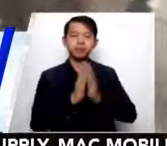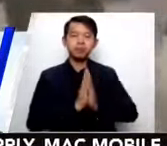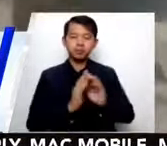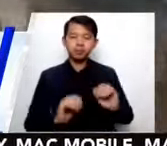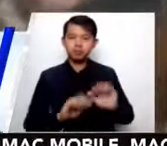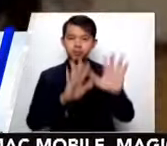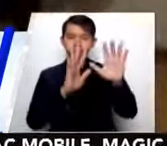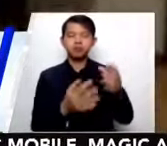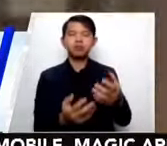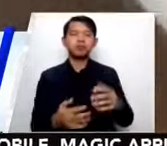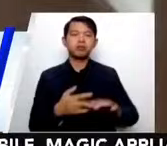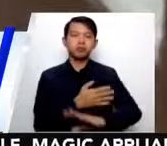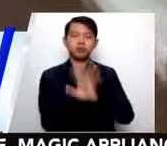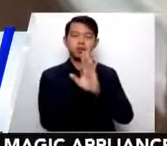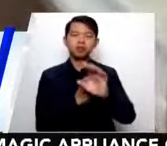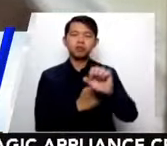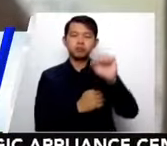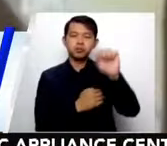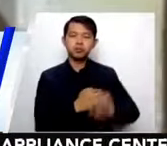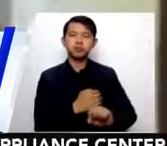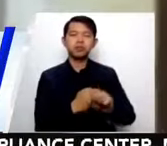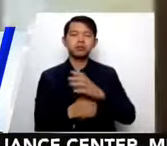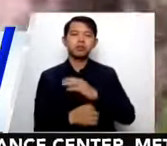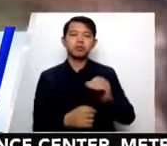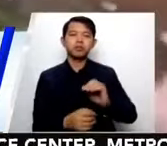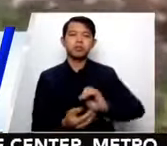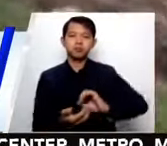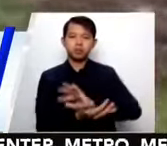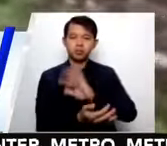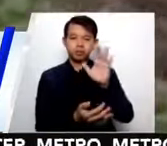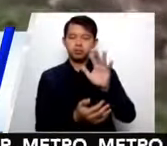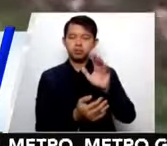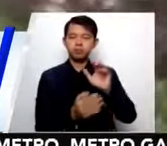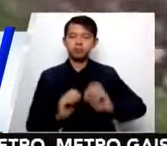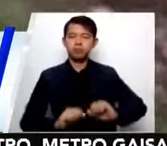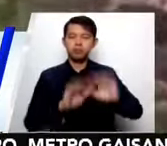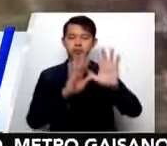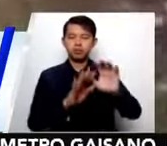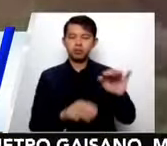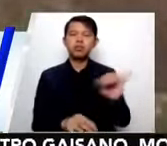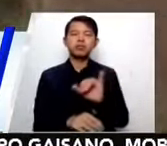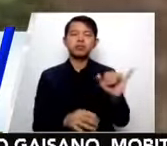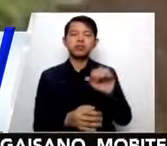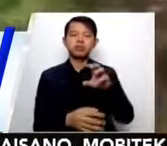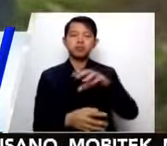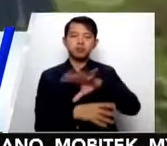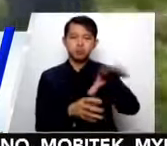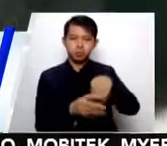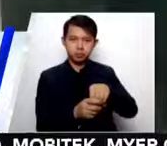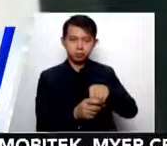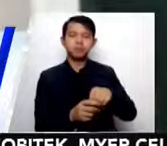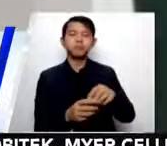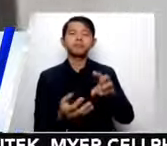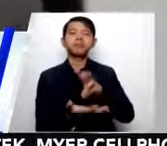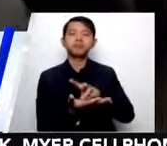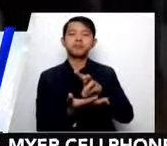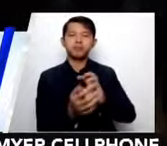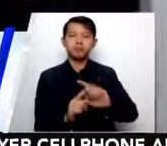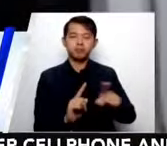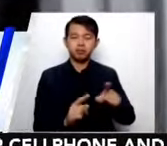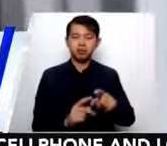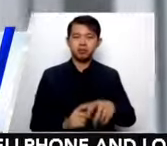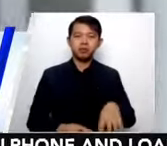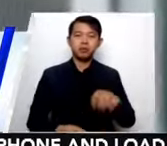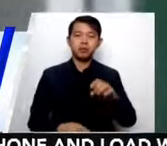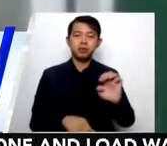ang Glory mountain na nasa kaparehong Barangay pero wala roon si Kiboy tinanggap ng kanyang mga tauhan ang arrest warrant